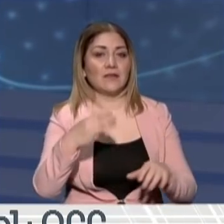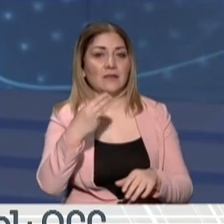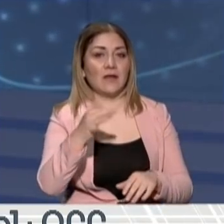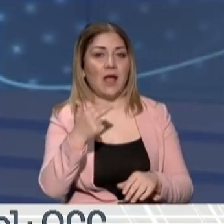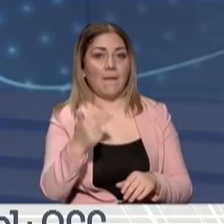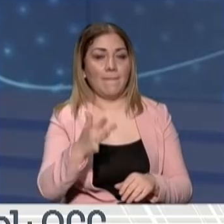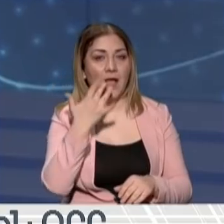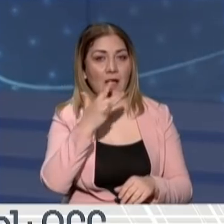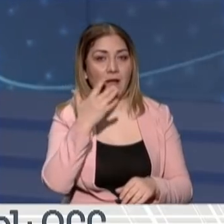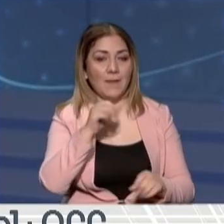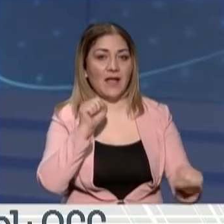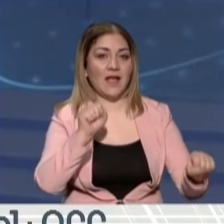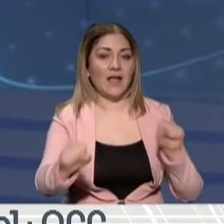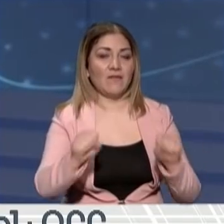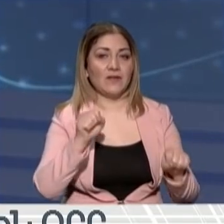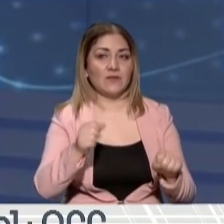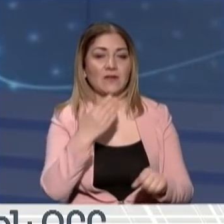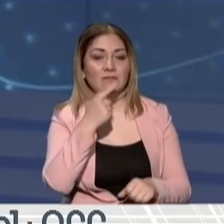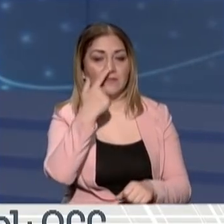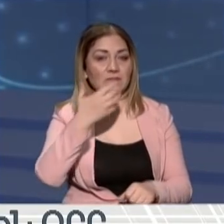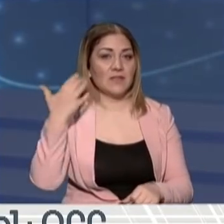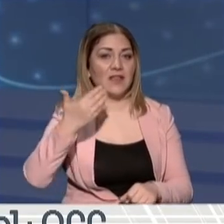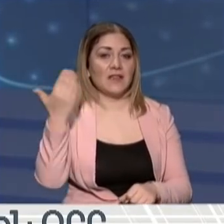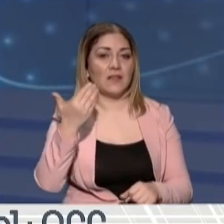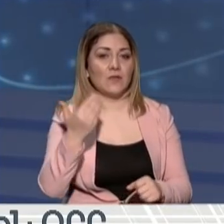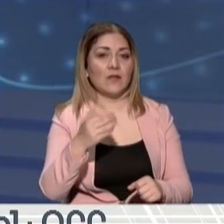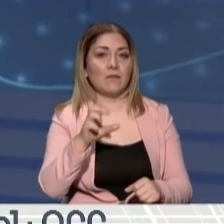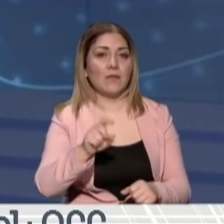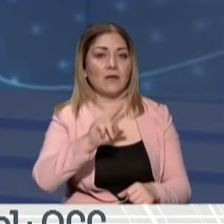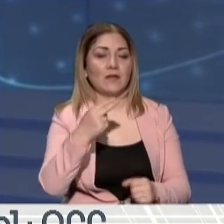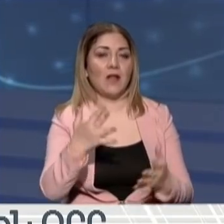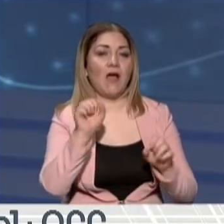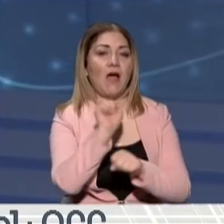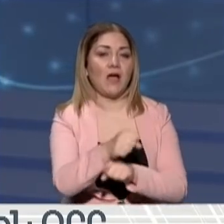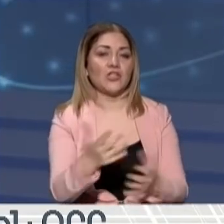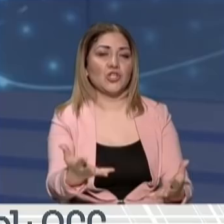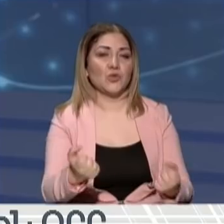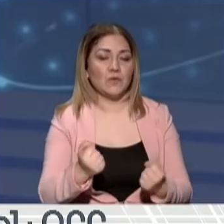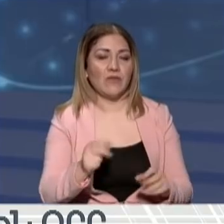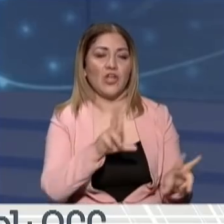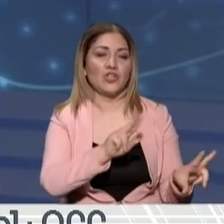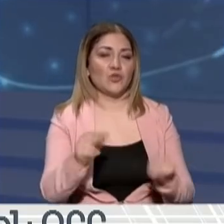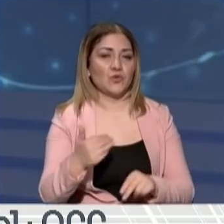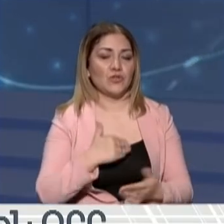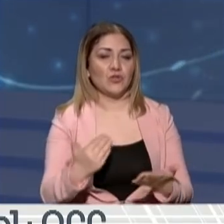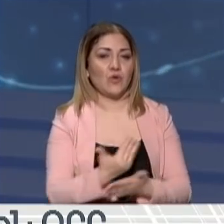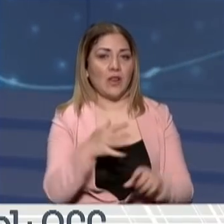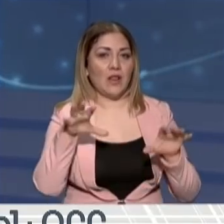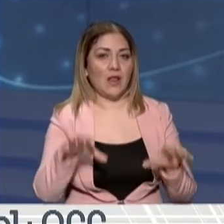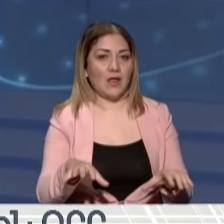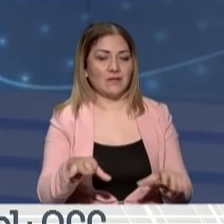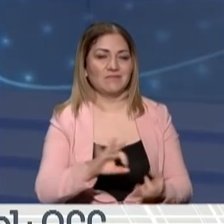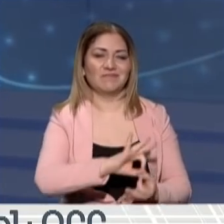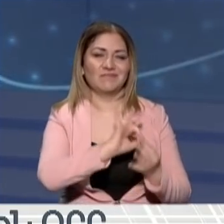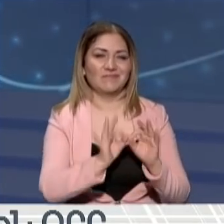էլ Միացյալ Նահանգների ղեկավարի պաշտոնում վերջին ելույթում ընդունել է Բայդենի հաղթանակը, հաջողություն մաղթել սպիտակ տան նոր ղեկավարին։